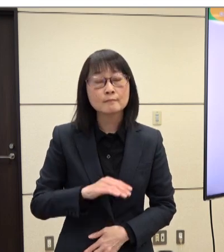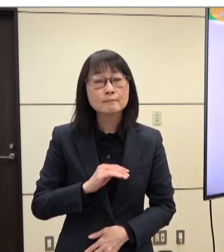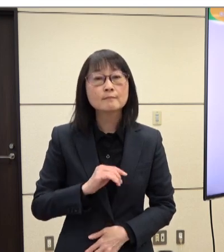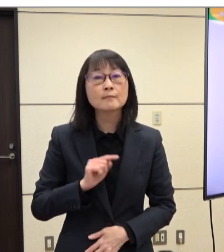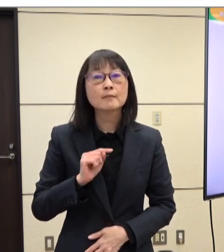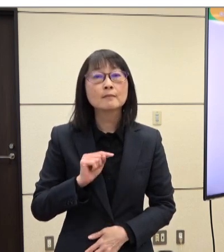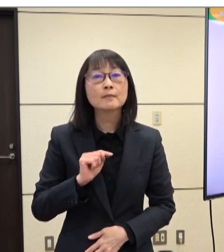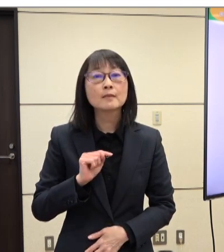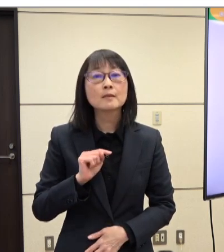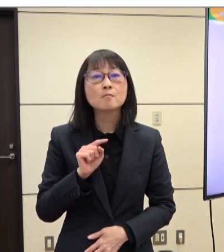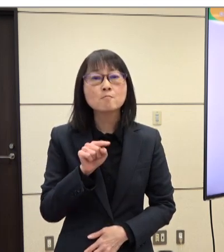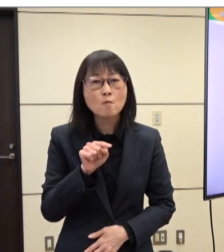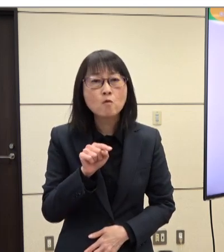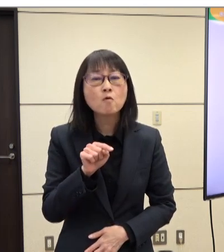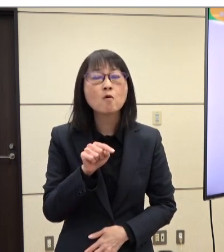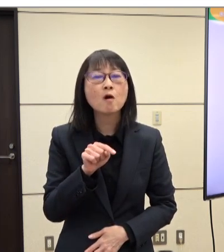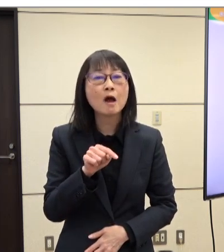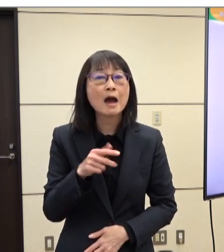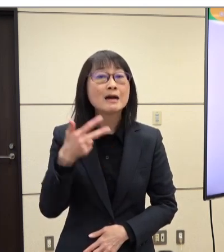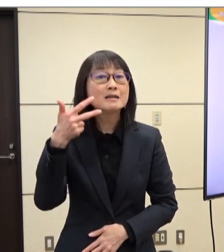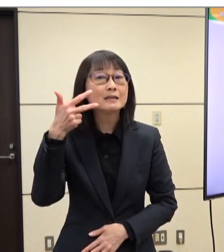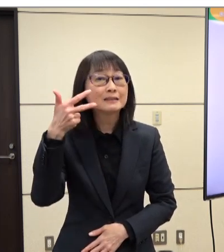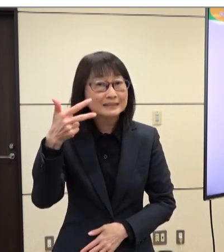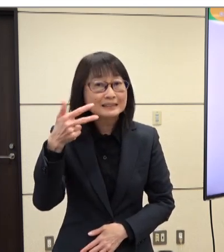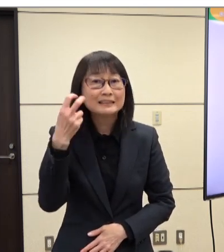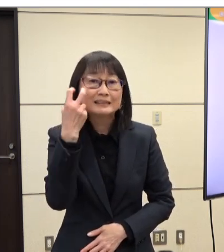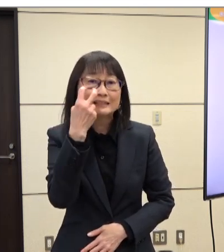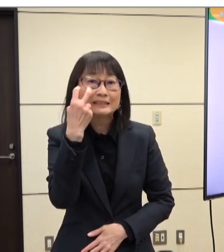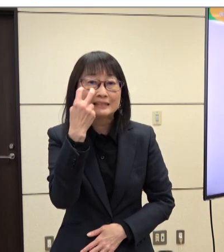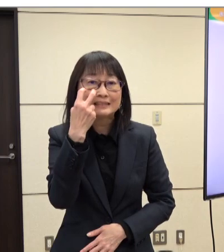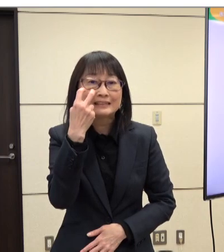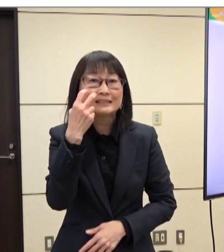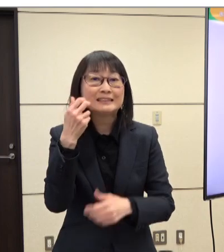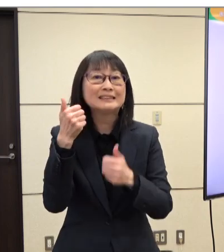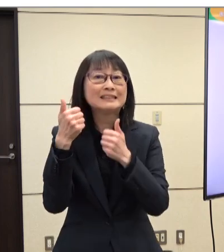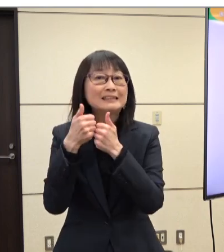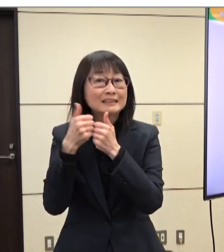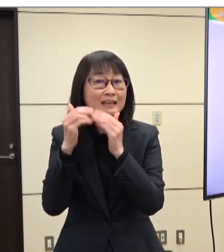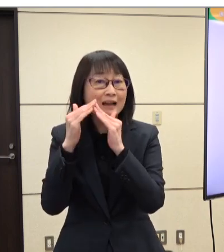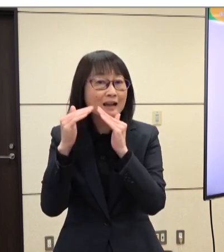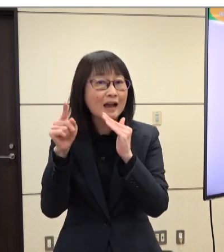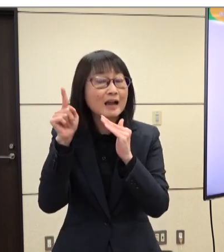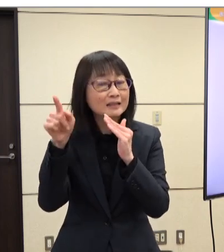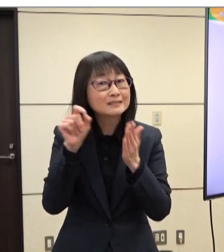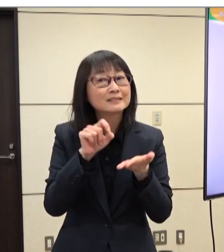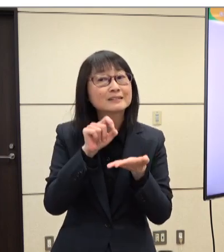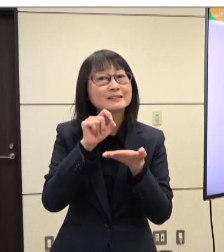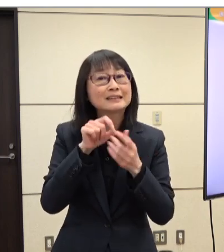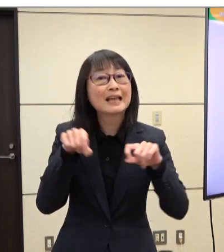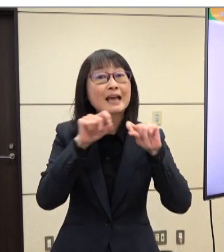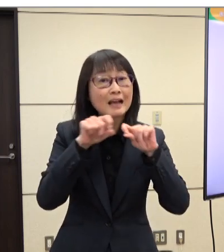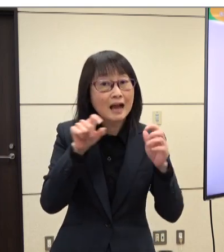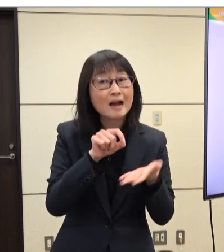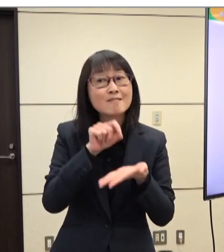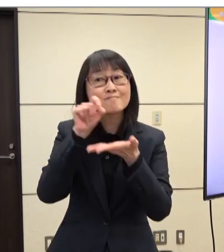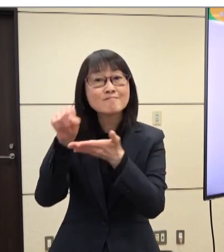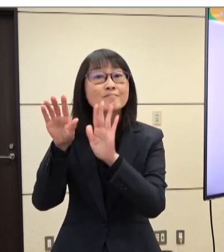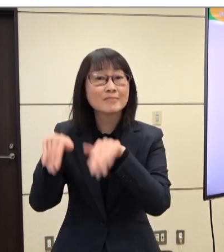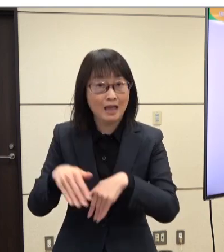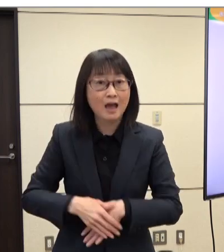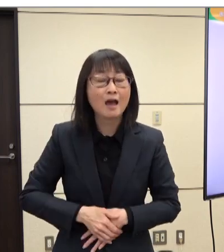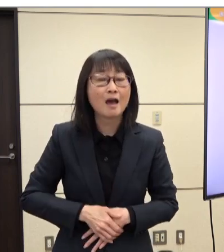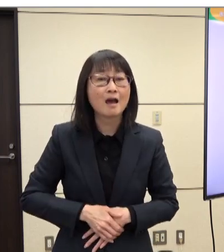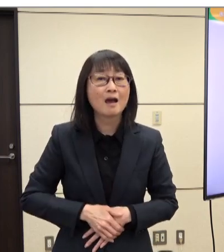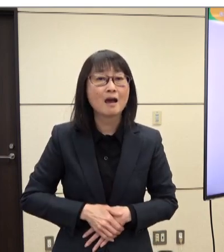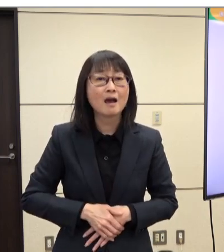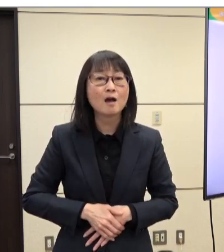全部市の審議会にもお出しをして評価いただいたわけですけども、ただこれを抜いてもですね、本来市が